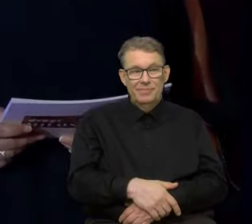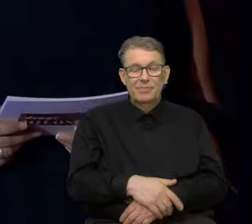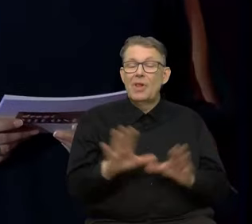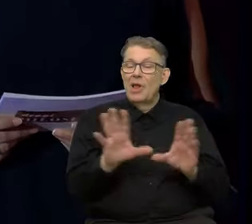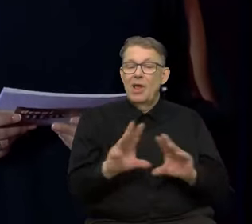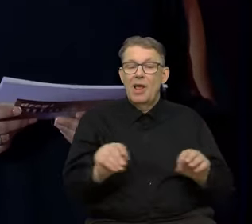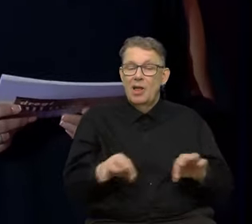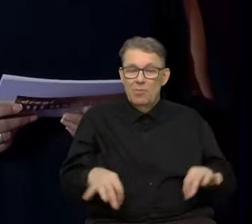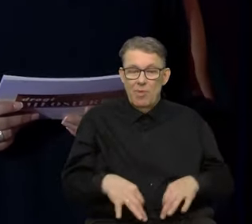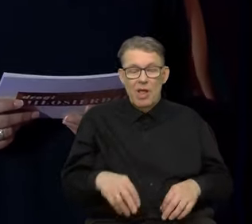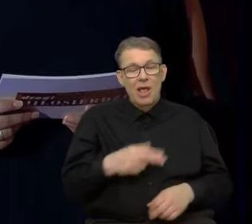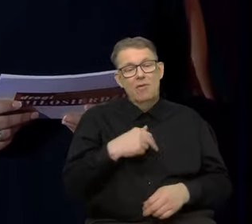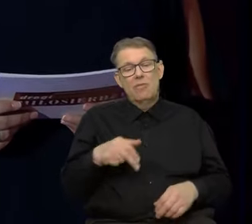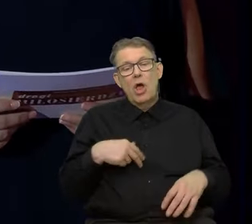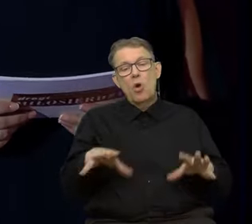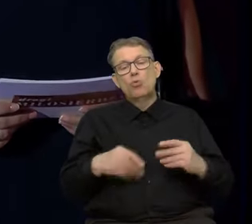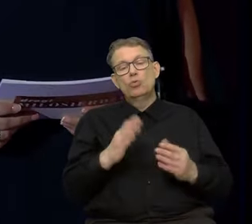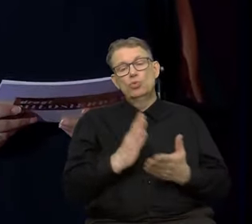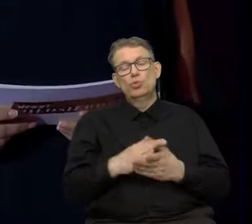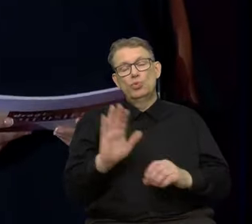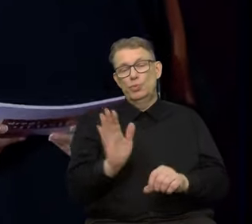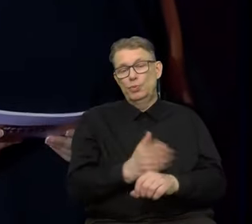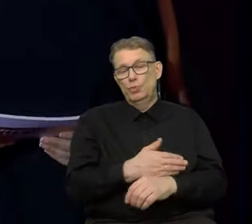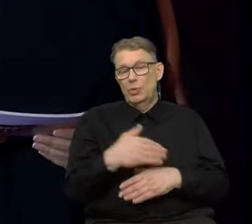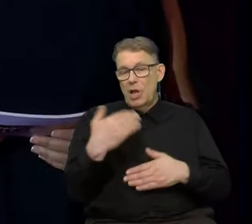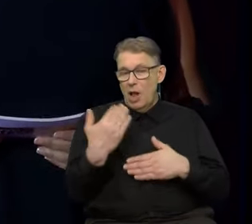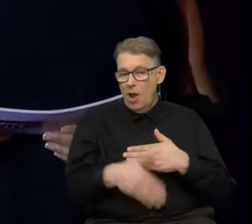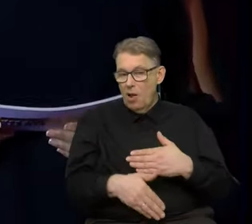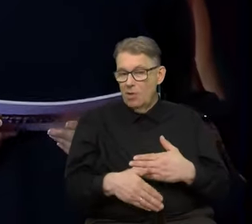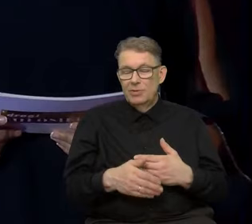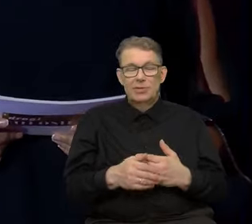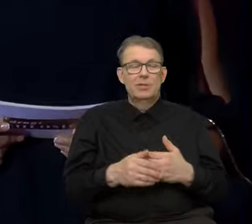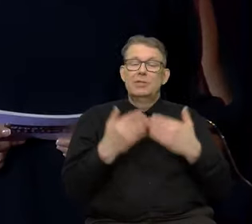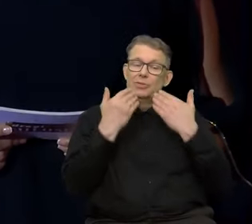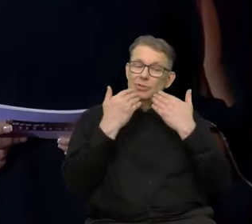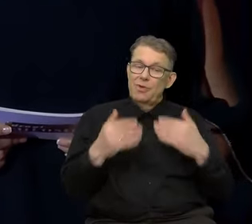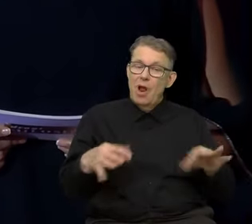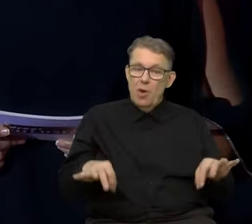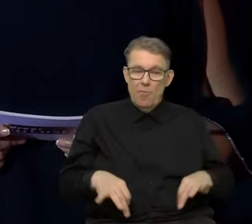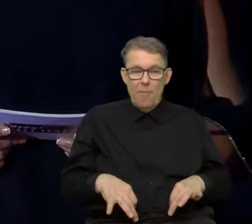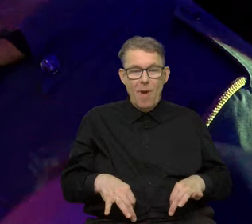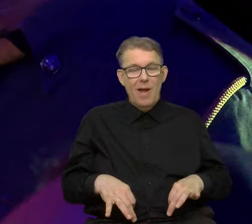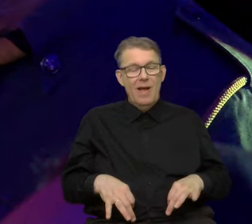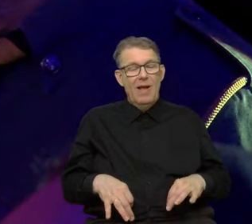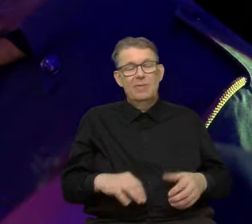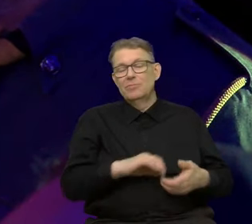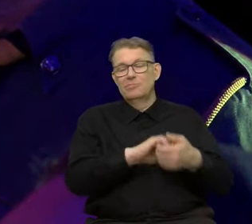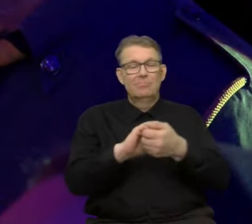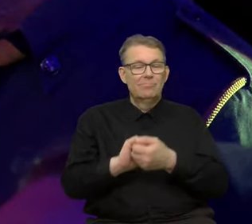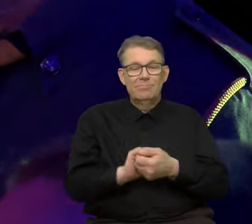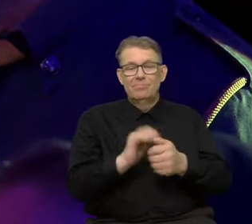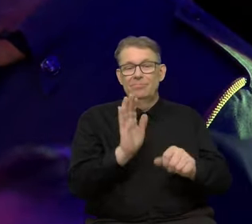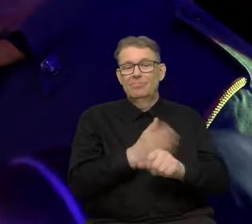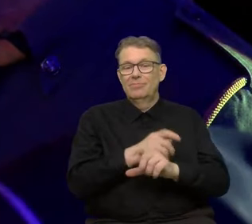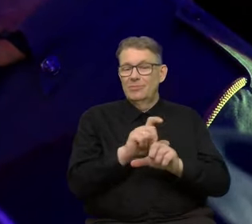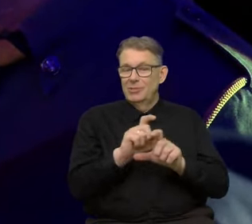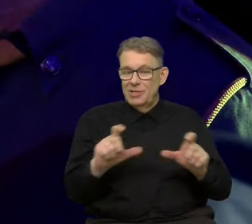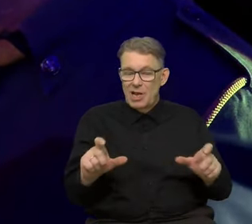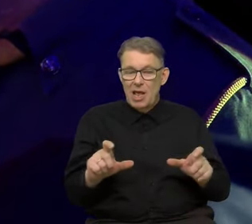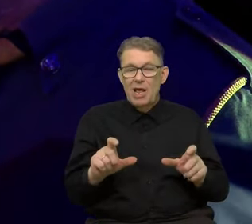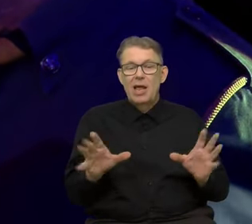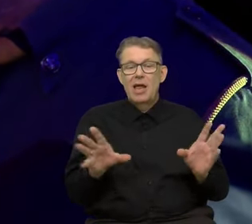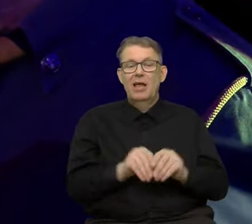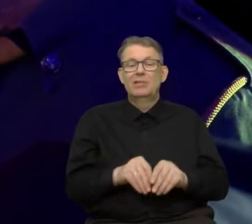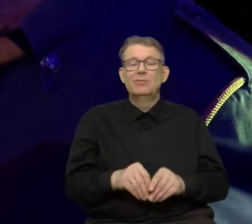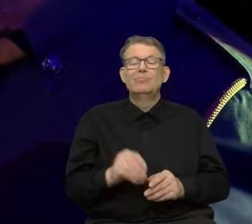Szanowni Państwo, nasza uroczystość dobiega końca. Dziękujemy Państwu za wspólnie spędzony czas z